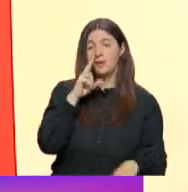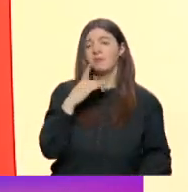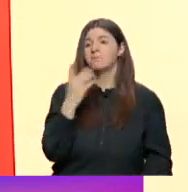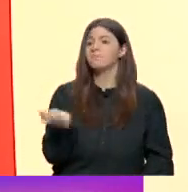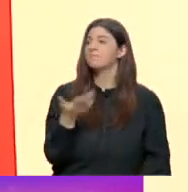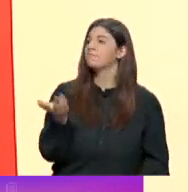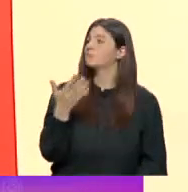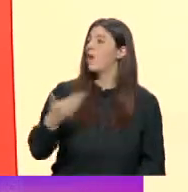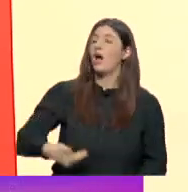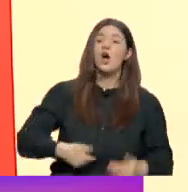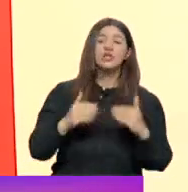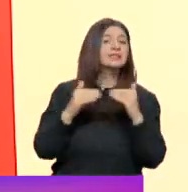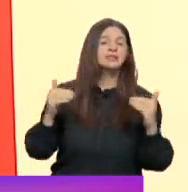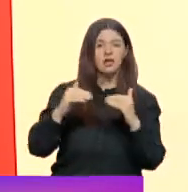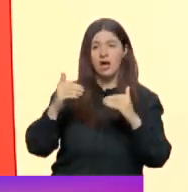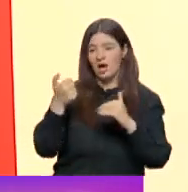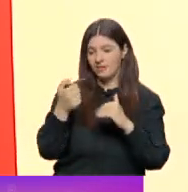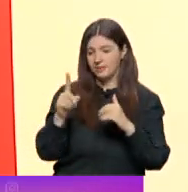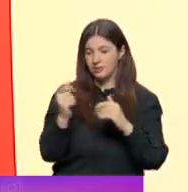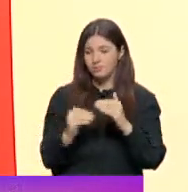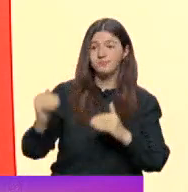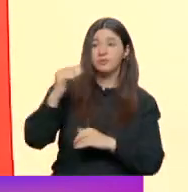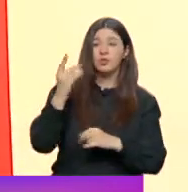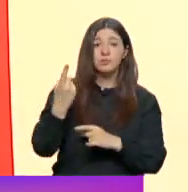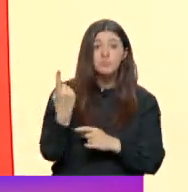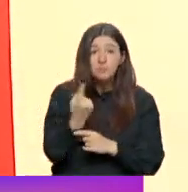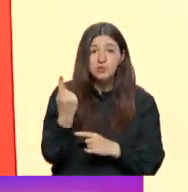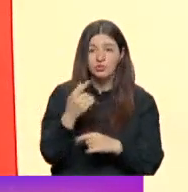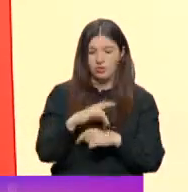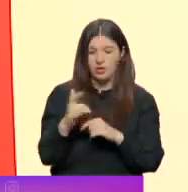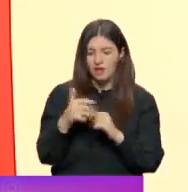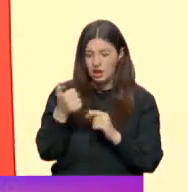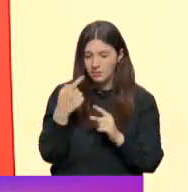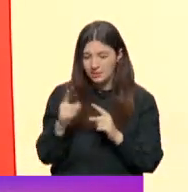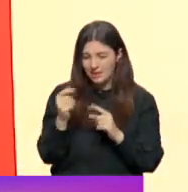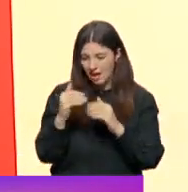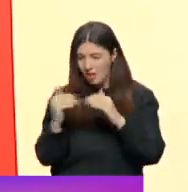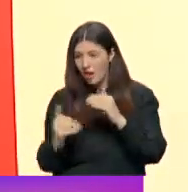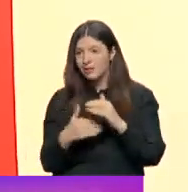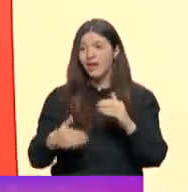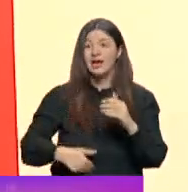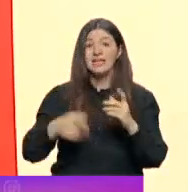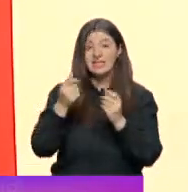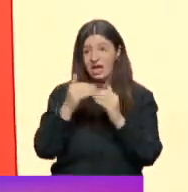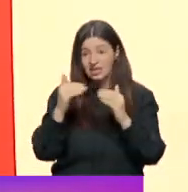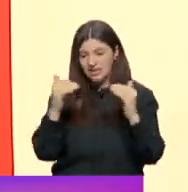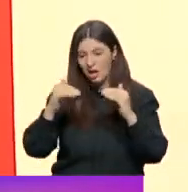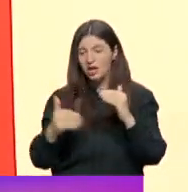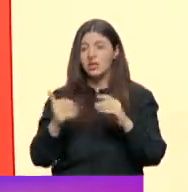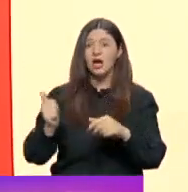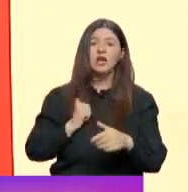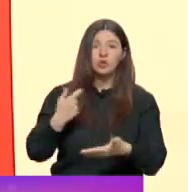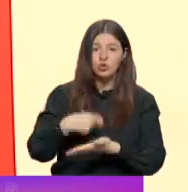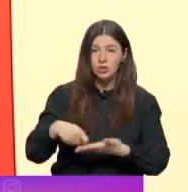ki açlık sınırının 6 bin lirayı geçtiği bir ülkede. 6 bin liranın altında, açlık sınırının altında bir asgari ücret